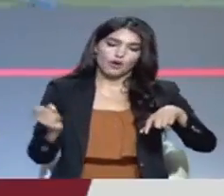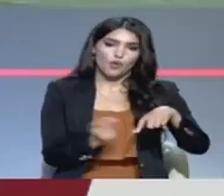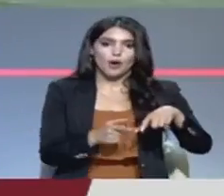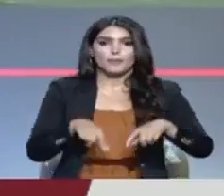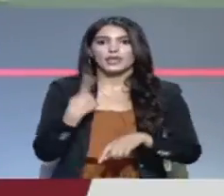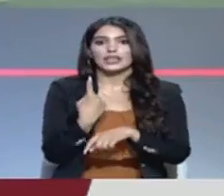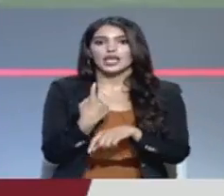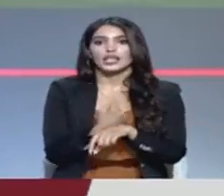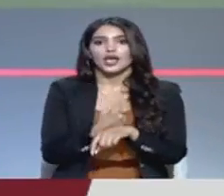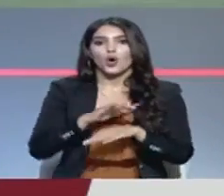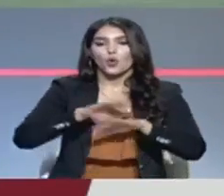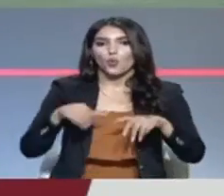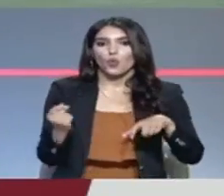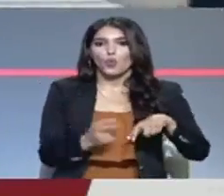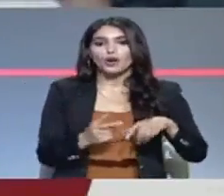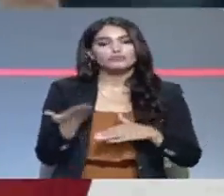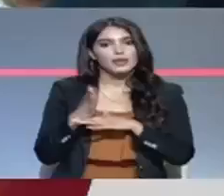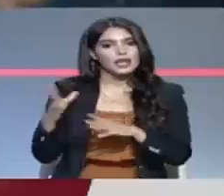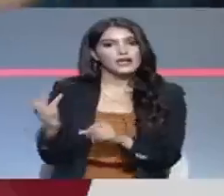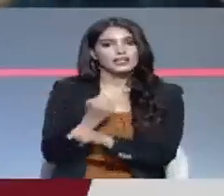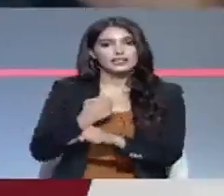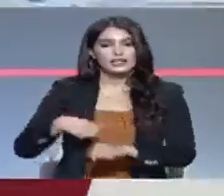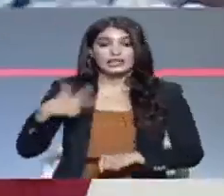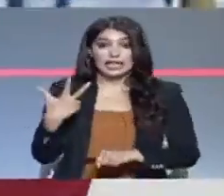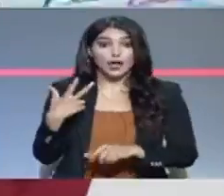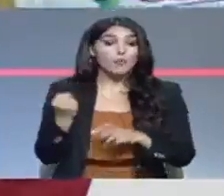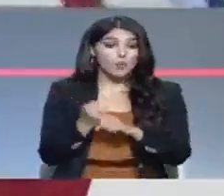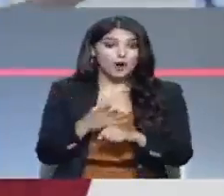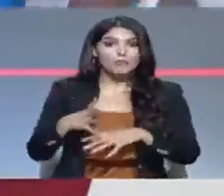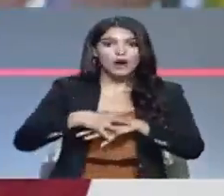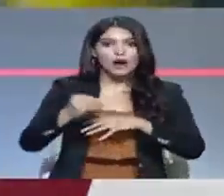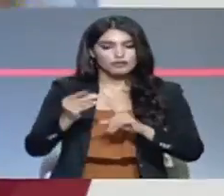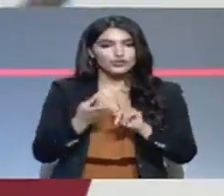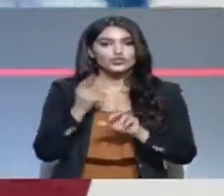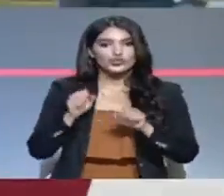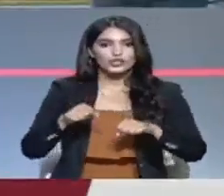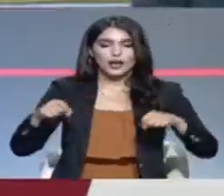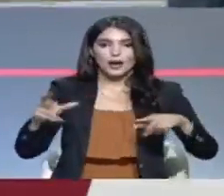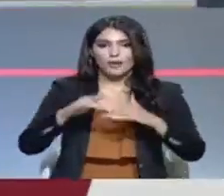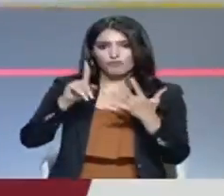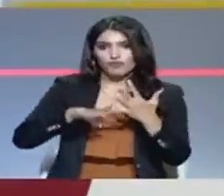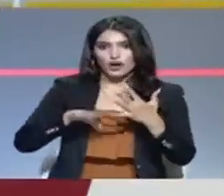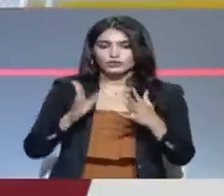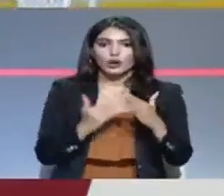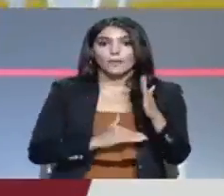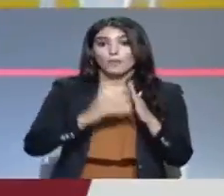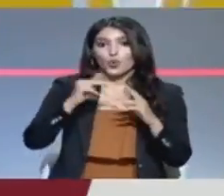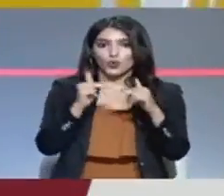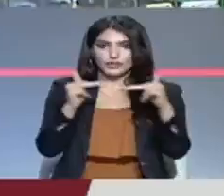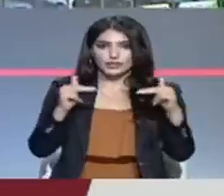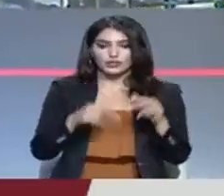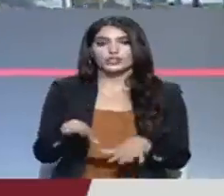دقيقة واحدة، مانحا فريقه 3 نقاط ثمينة. غادر بموجبها المركز الأخير رافعا رصيده